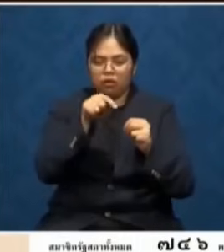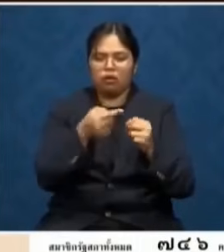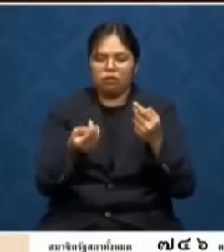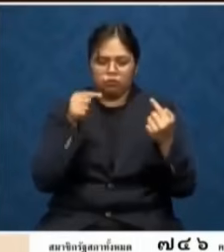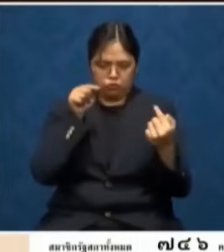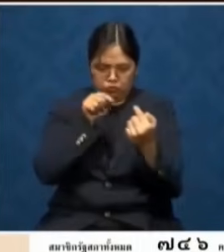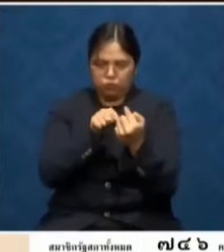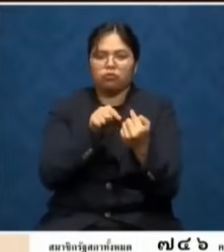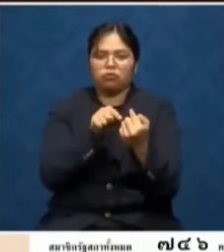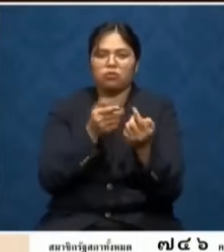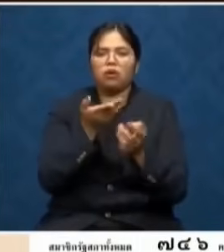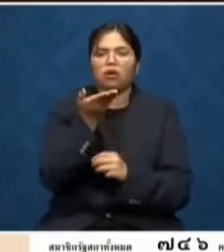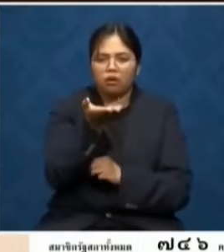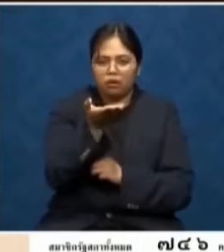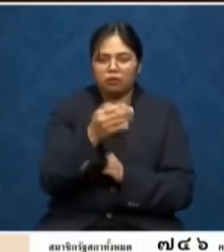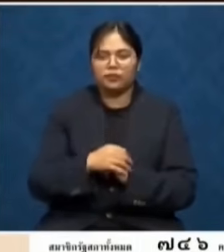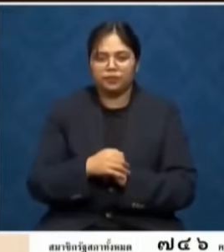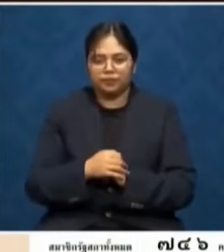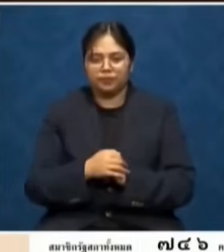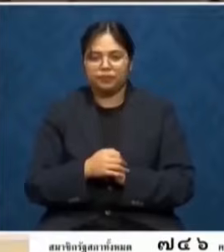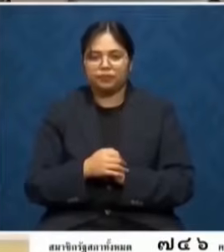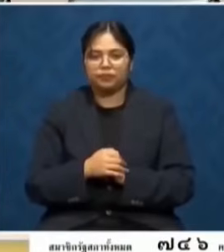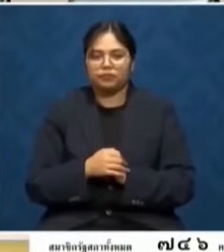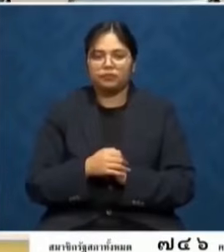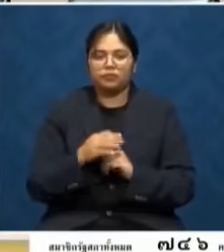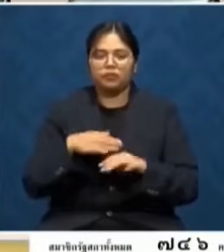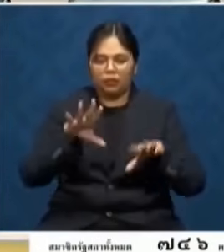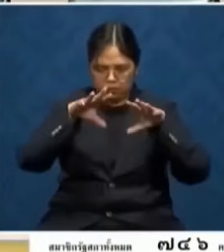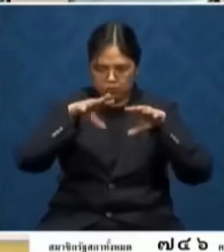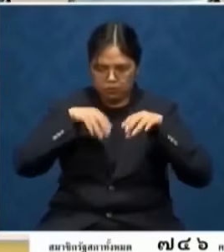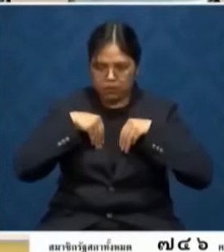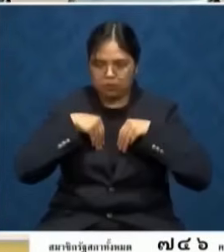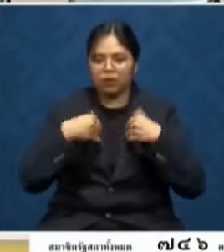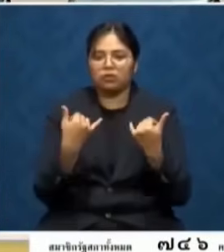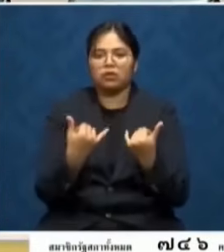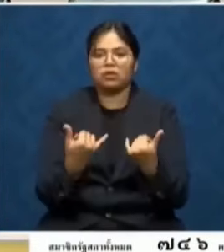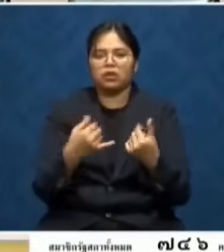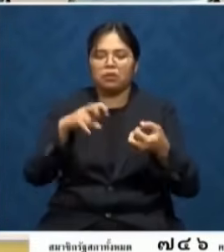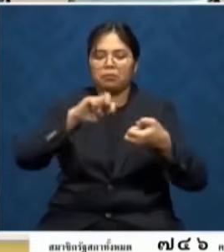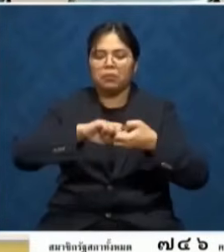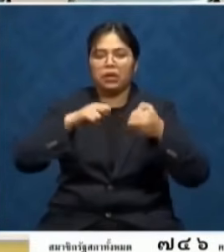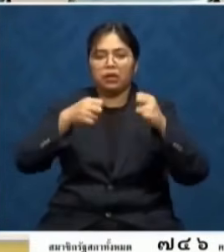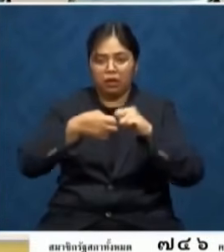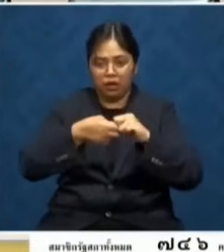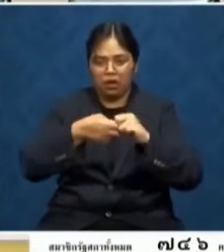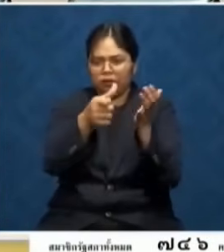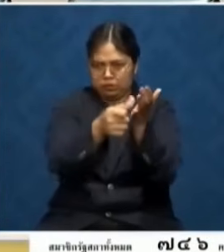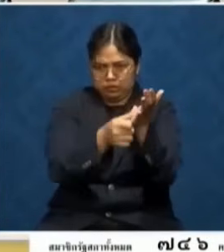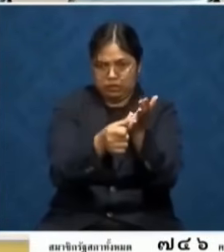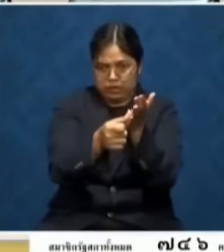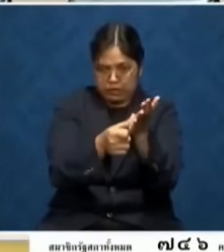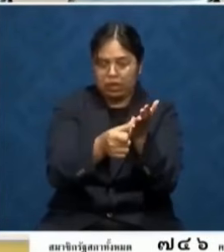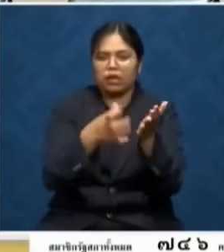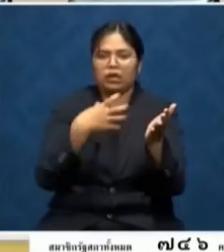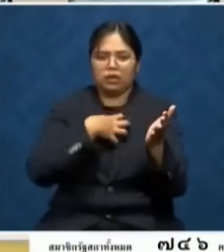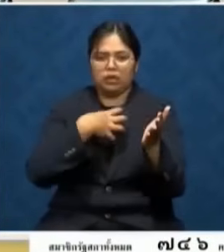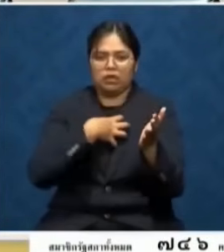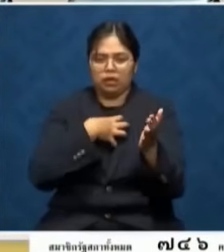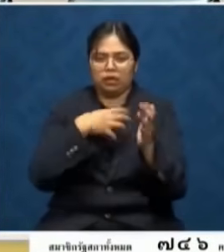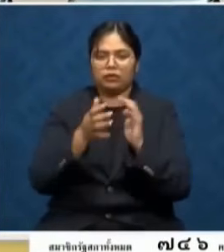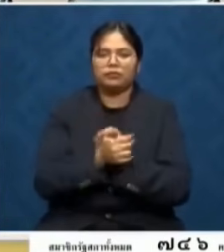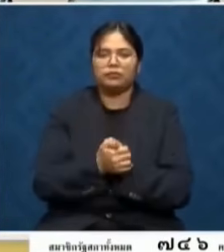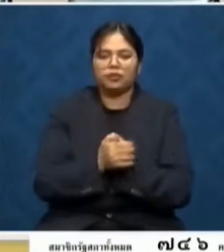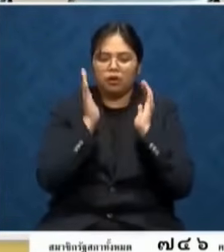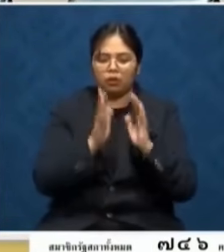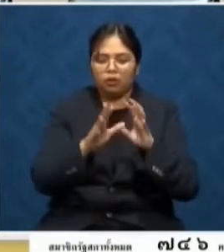ที่เราต้องยอมรับนะครับถ้าเราจะแก้ปัญหาเพราะในที่สุดการที่ฝ่ายบริ